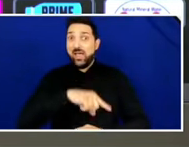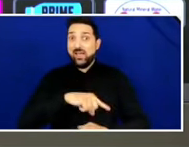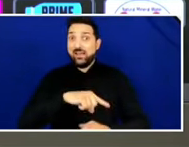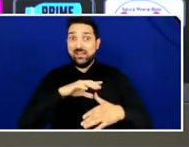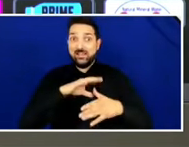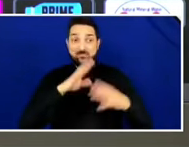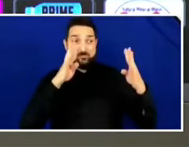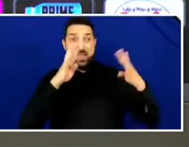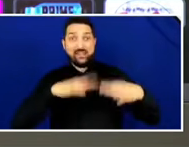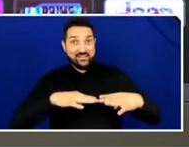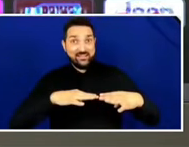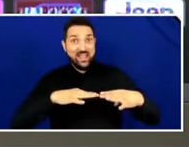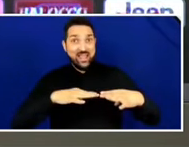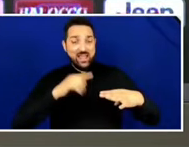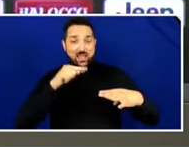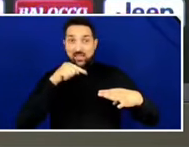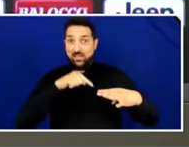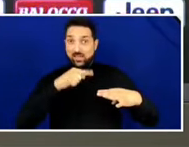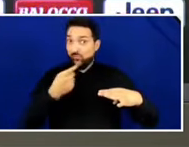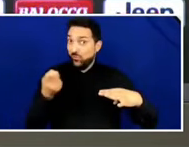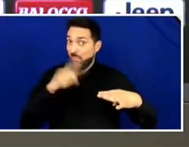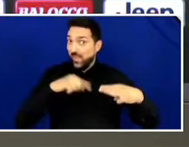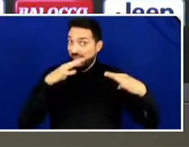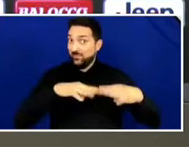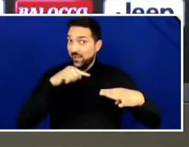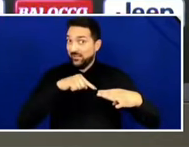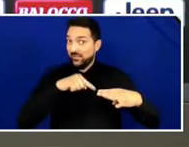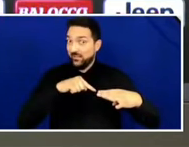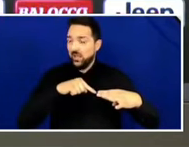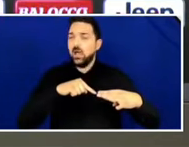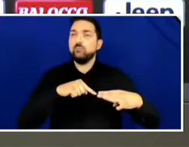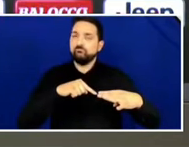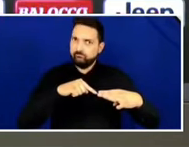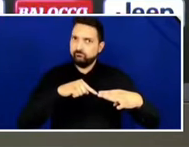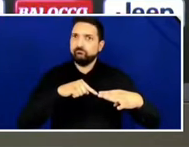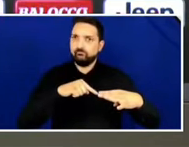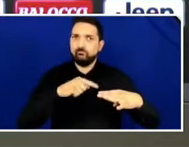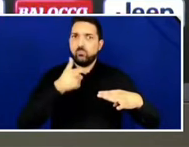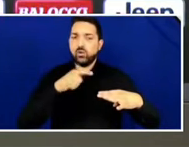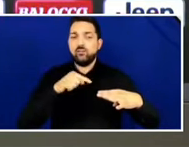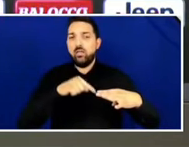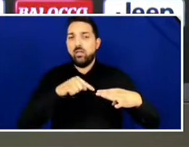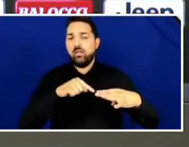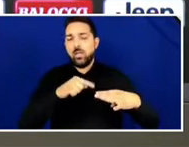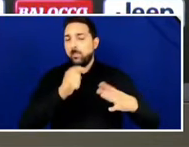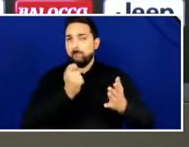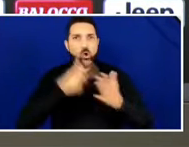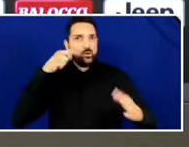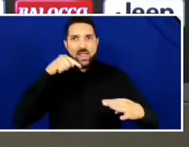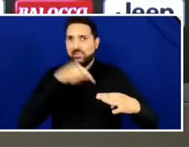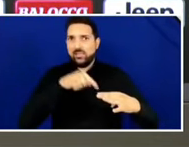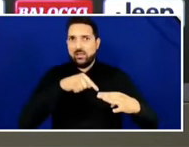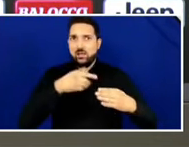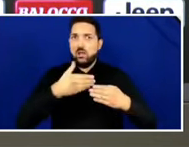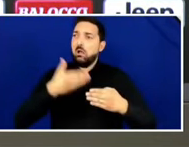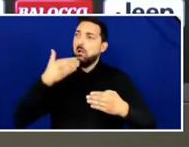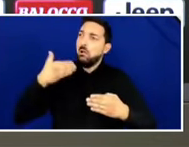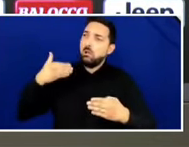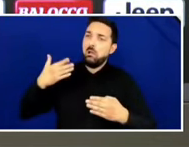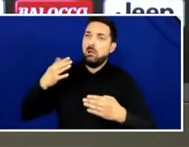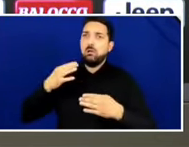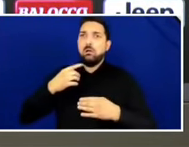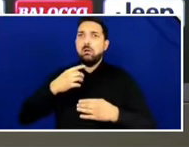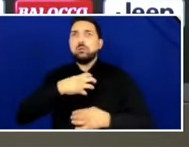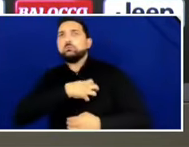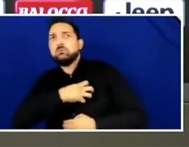partita di domani perché la prossima è la più importante tutto il resto il giudizio tutti fanno il